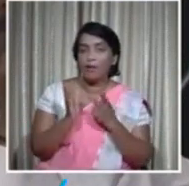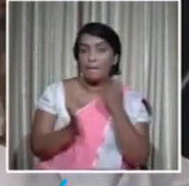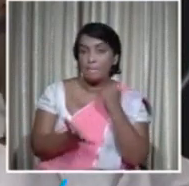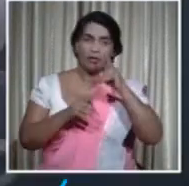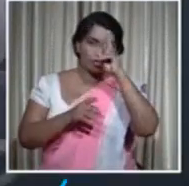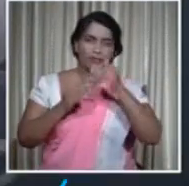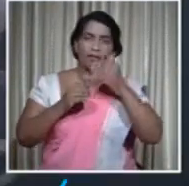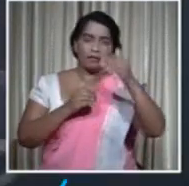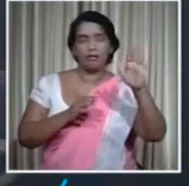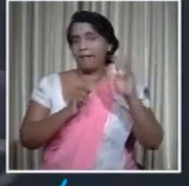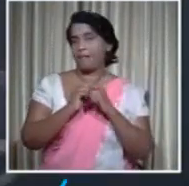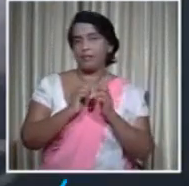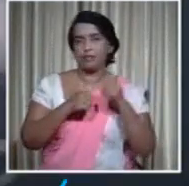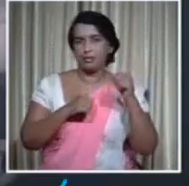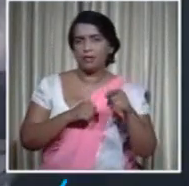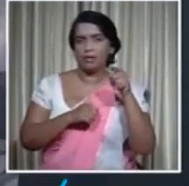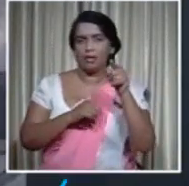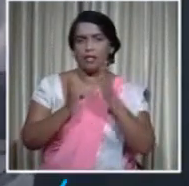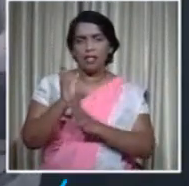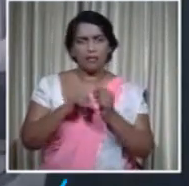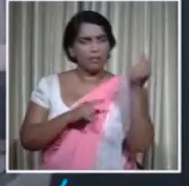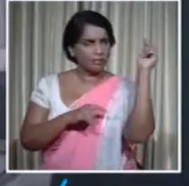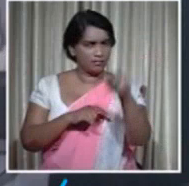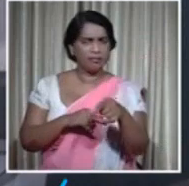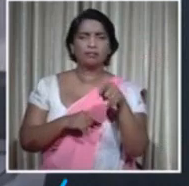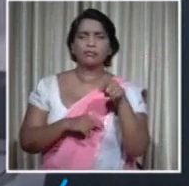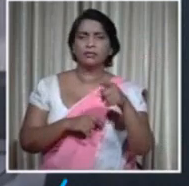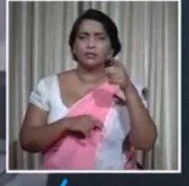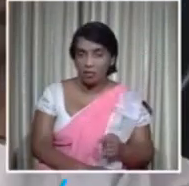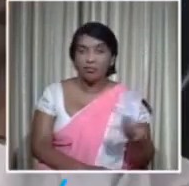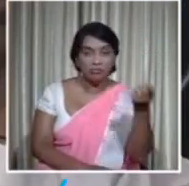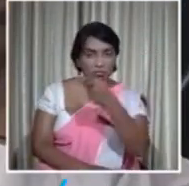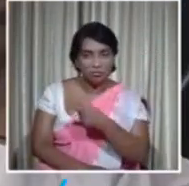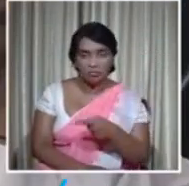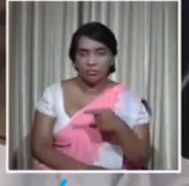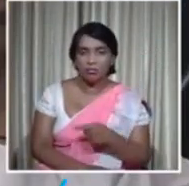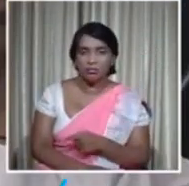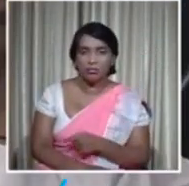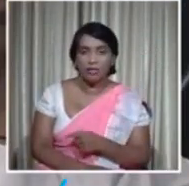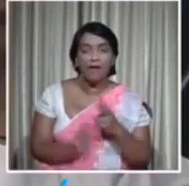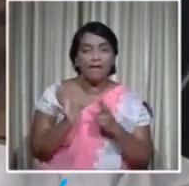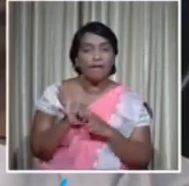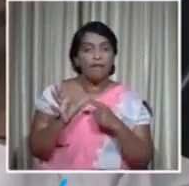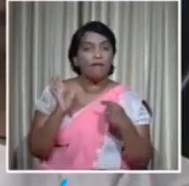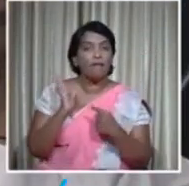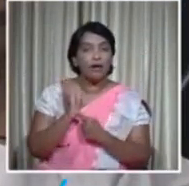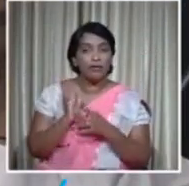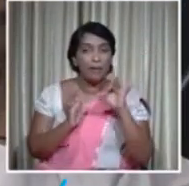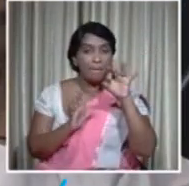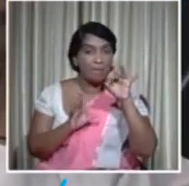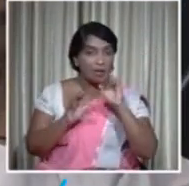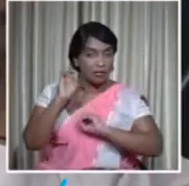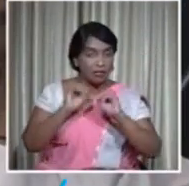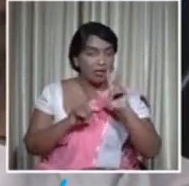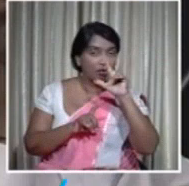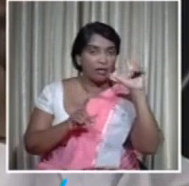චෝදනාවක් එල්ල වුණා. සේවා අංශයේ වැට් බදු සංශෝධනයකට අදාළ යෝජනාව අද පාර්ලිමේන්තුවේ විවාදයට ගත් අවස්ථාවෙත් මුදල් ඇමතිවරයා